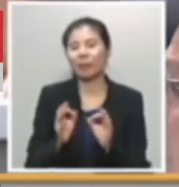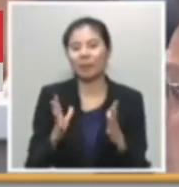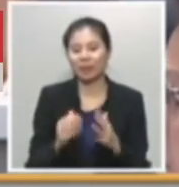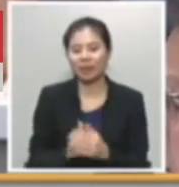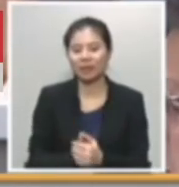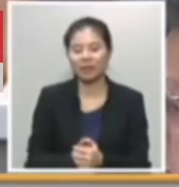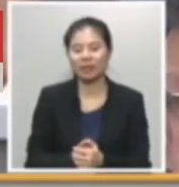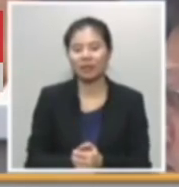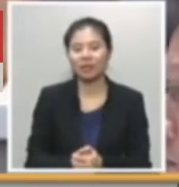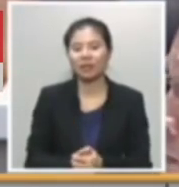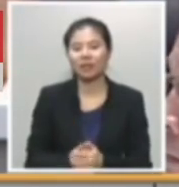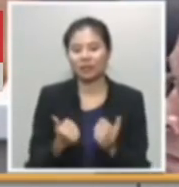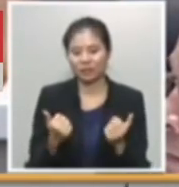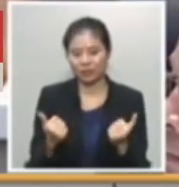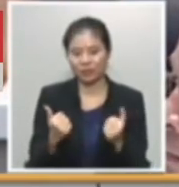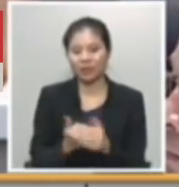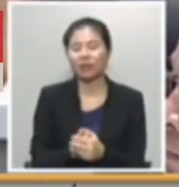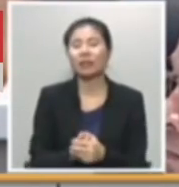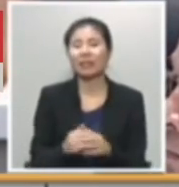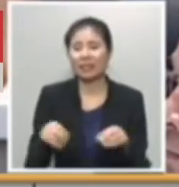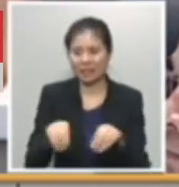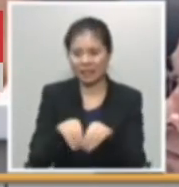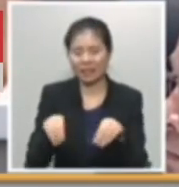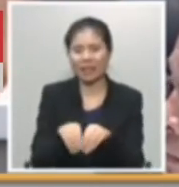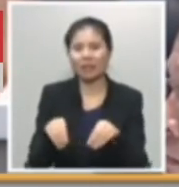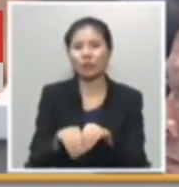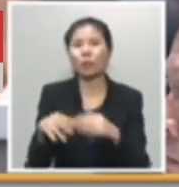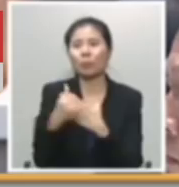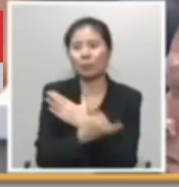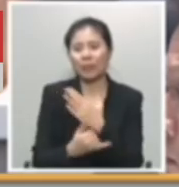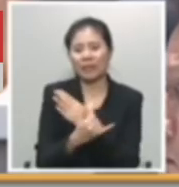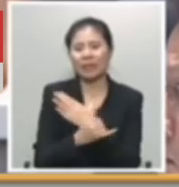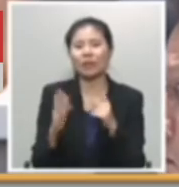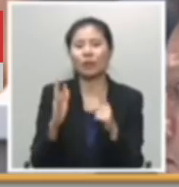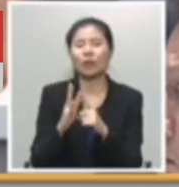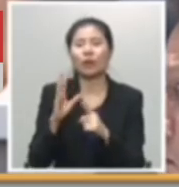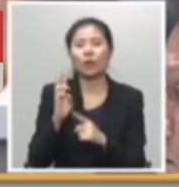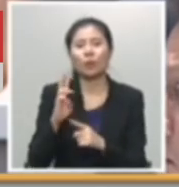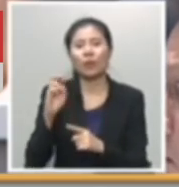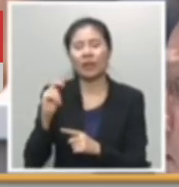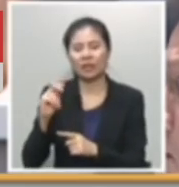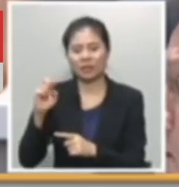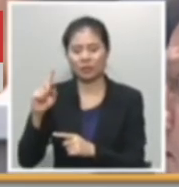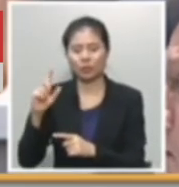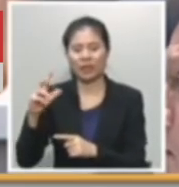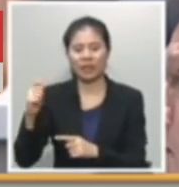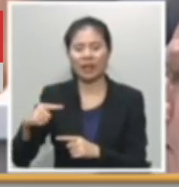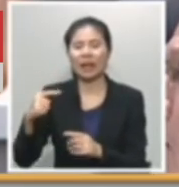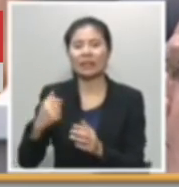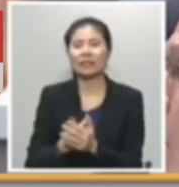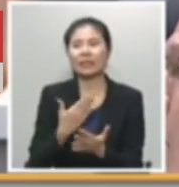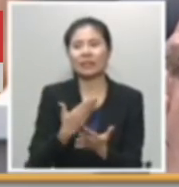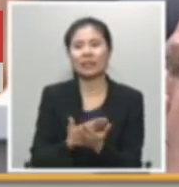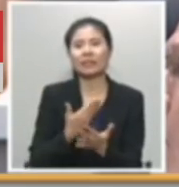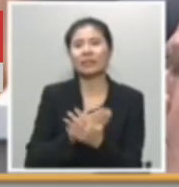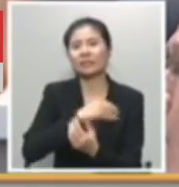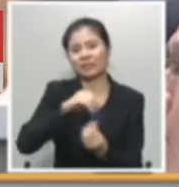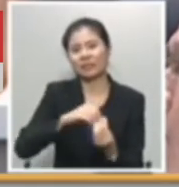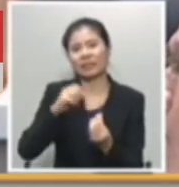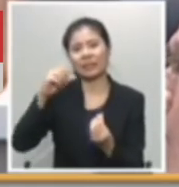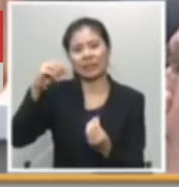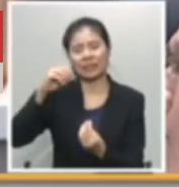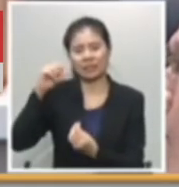8สัญญาณที่เราจะเหมือนเวเนซุเอลานะครับว่ามันเกิดอะไรขึ้นผมไม่พูดนะครับท่านคงอ่านข่าวไปแล้วไปดูครับเหมือนประเทศไทยเปียบเล